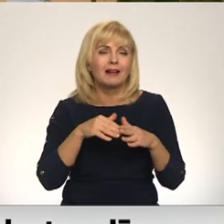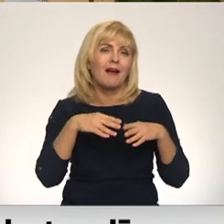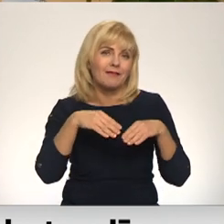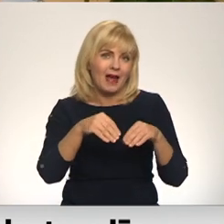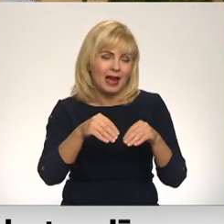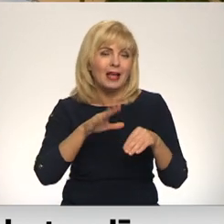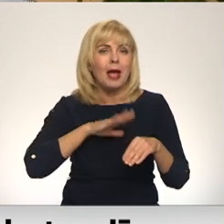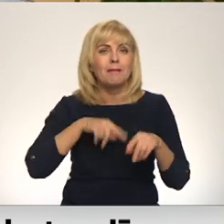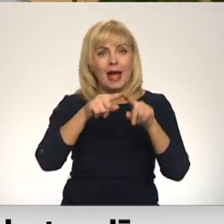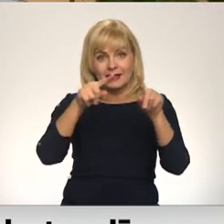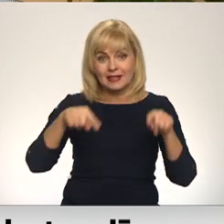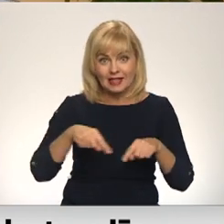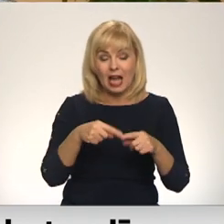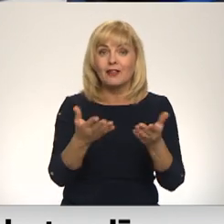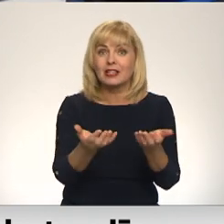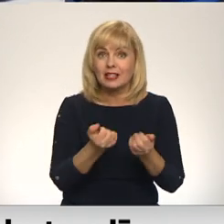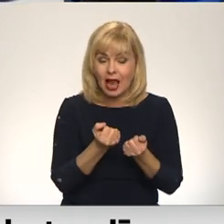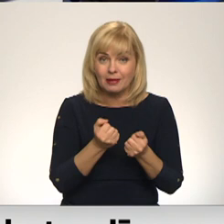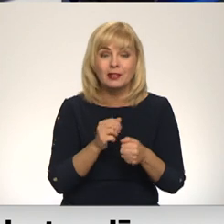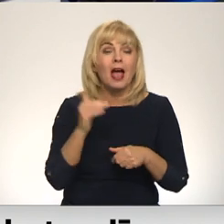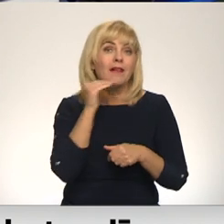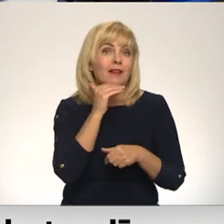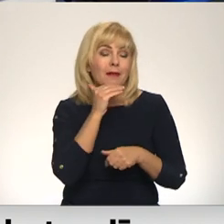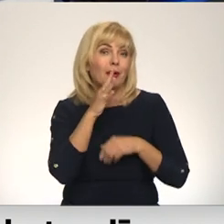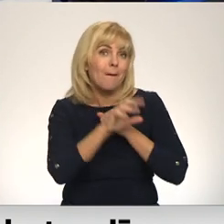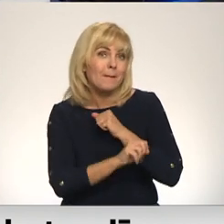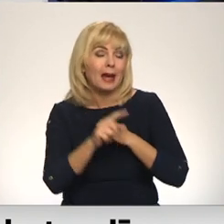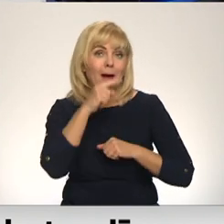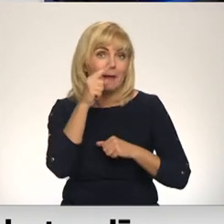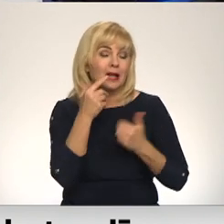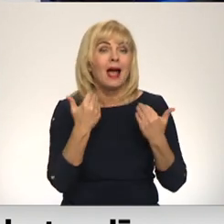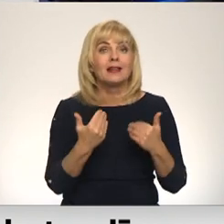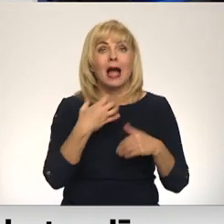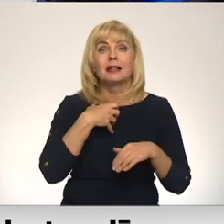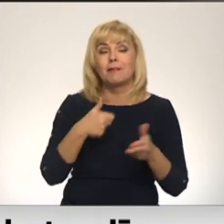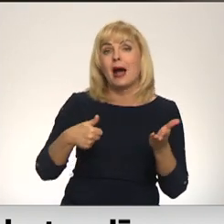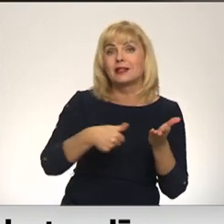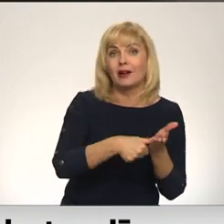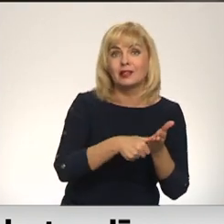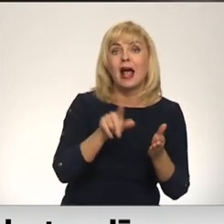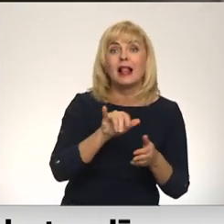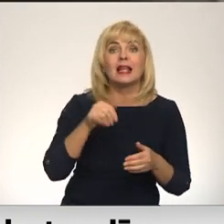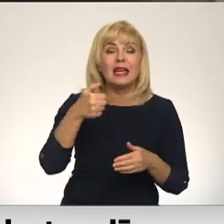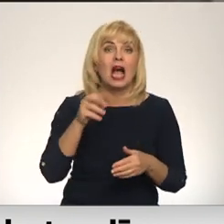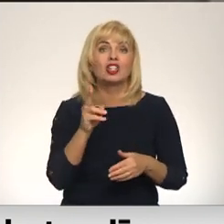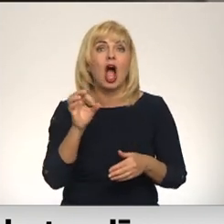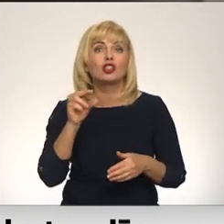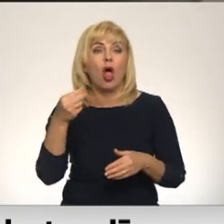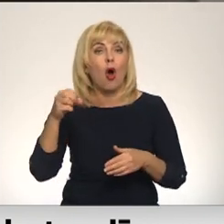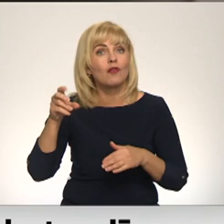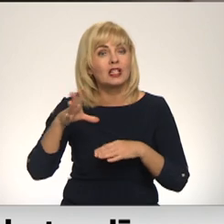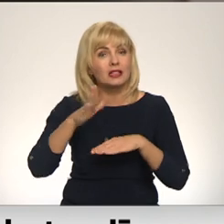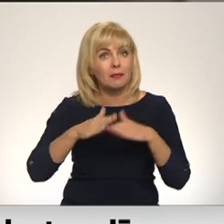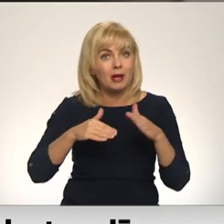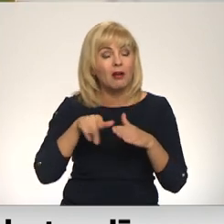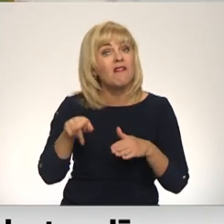veidot pēc certifikāta iegūšanas – februāra beigās vai martā. Šobrīd pacienti reģistrēti Līgas Kazlovskas praksē, taču Elīnai